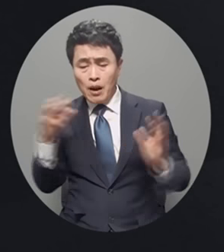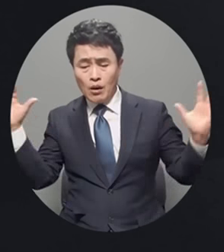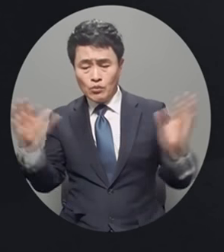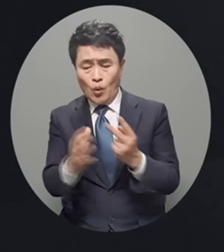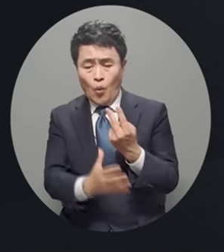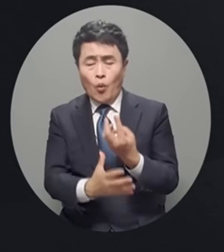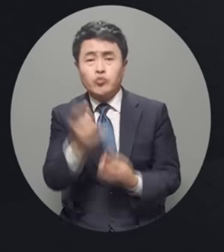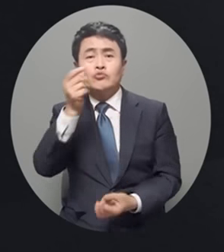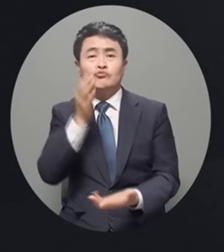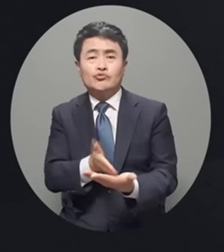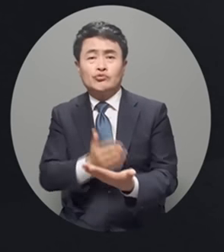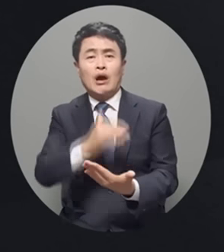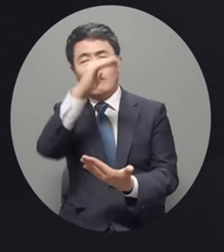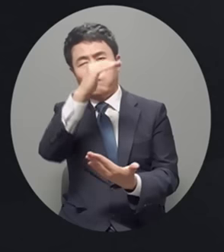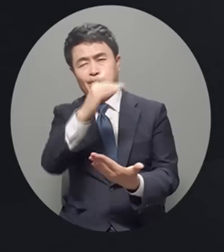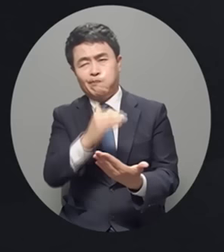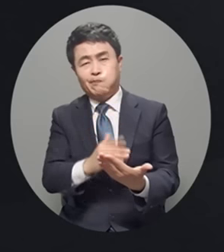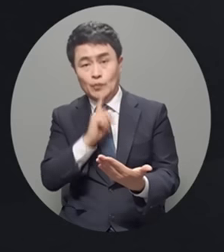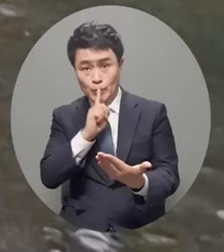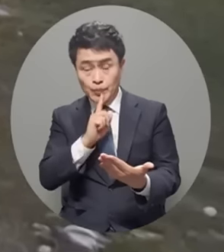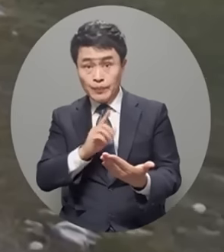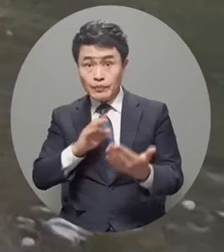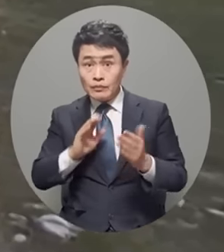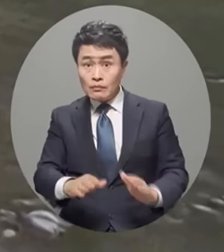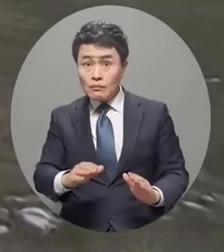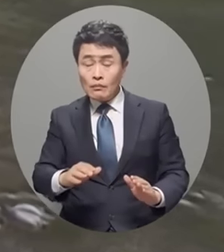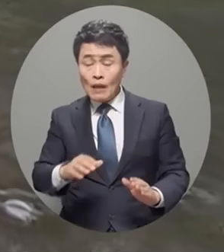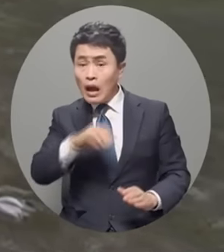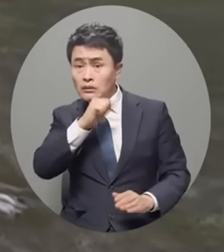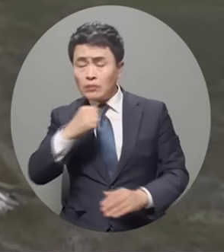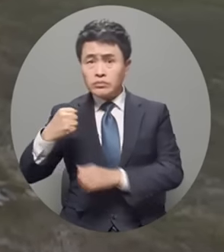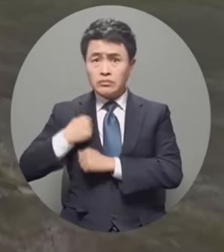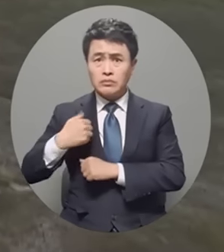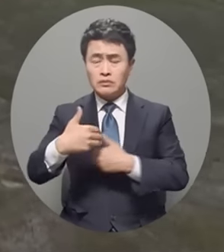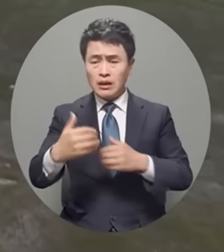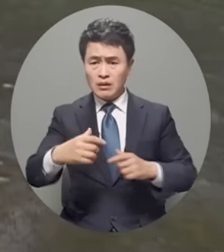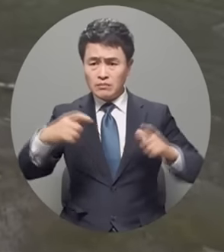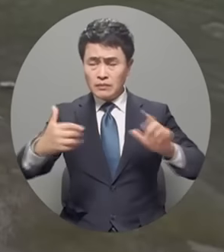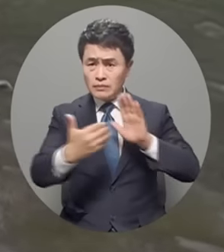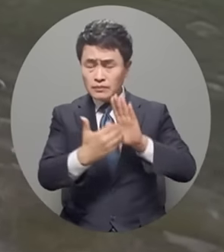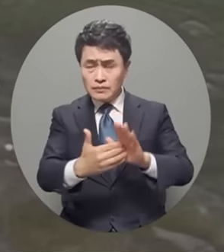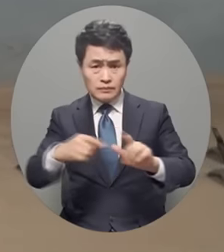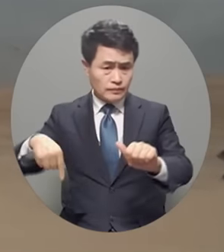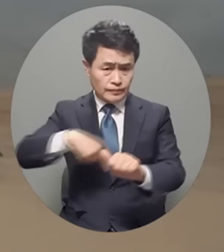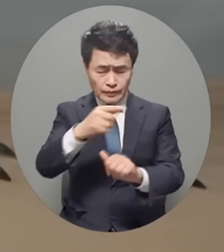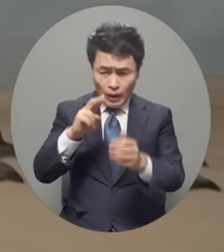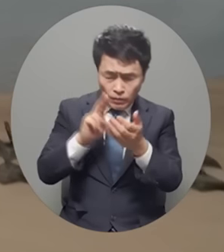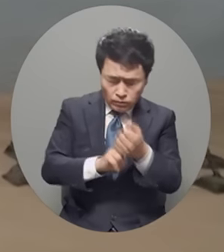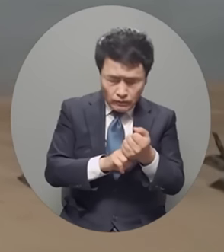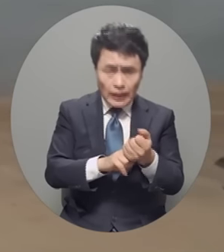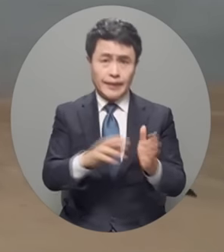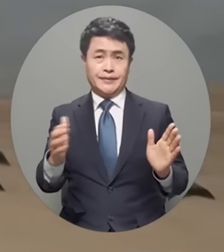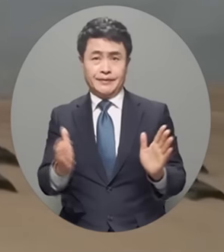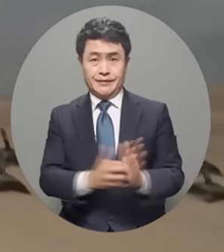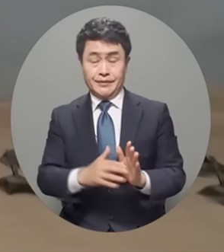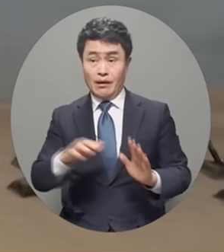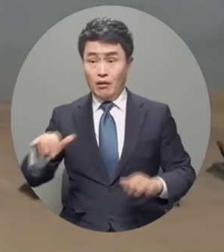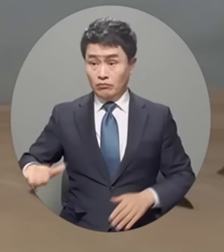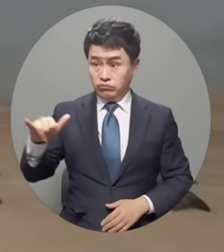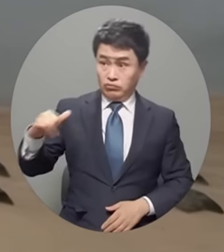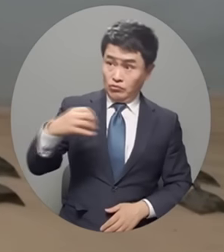내용이 담긴 것으로 알려졌습니다. 이에 대해 대만 육군은 방호구역의 무기와 시설 위장을 모두 마쳤고 무인기